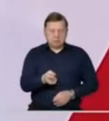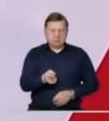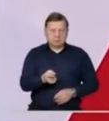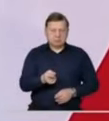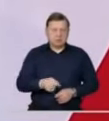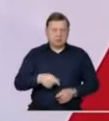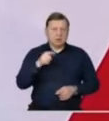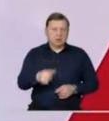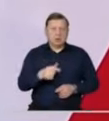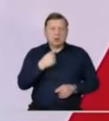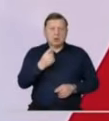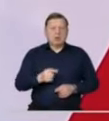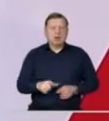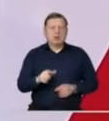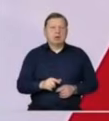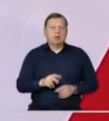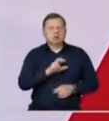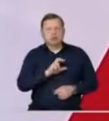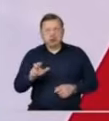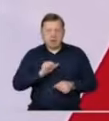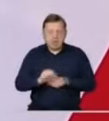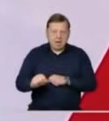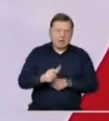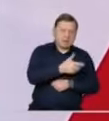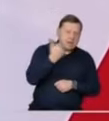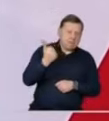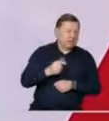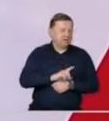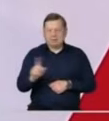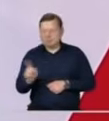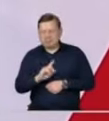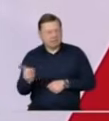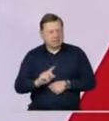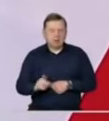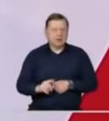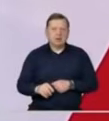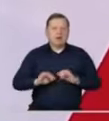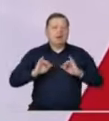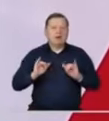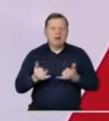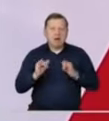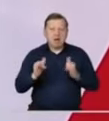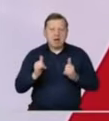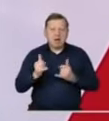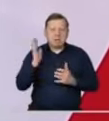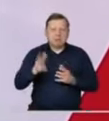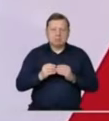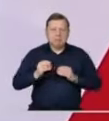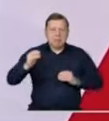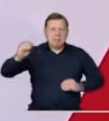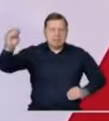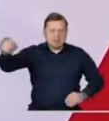nie jest pytanie właśnie z kategorii czy ona jest, czy ona się pojawi, tylko jakie rozmiary